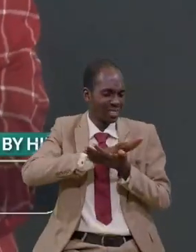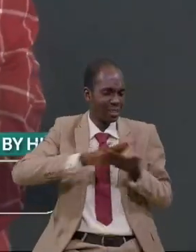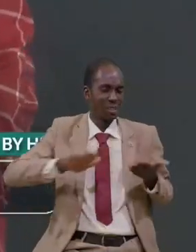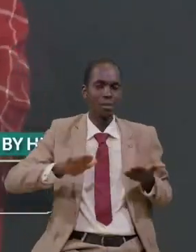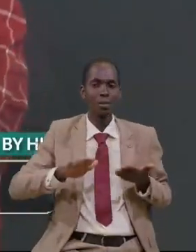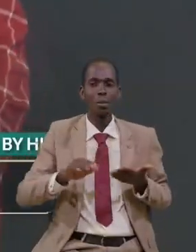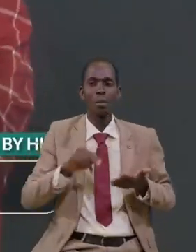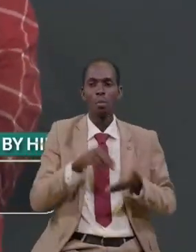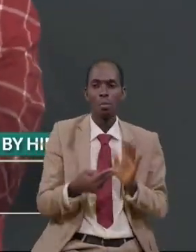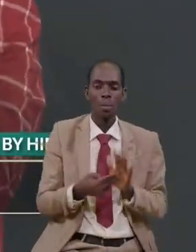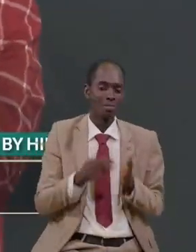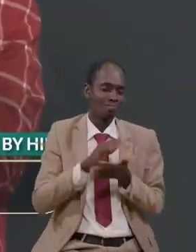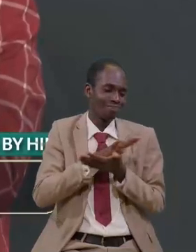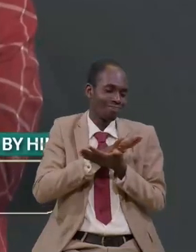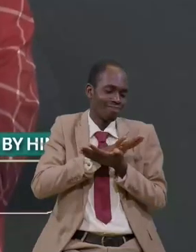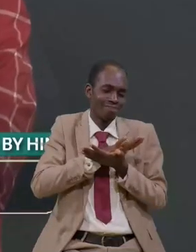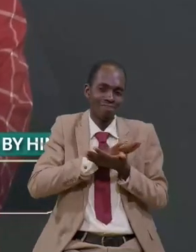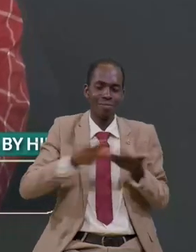Propre